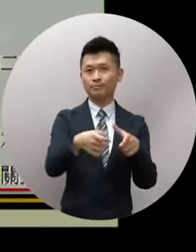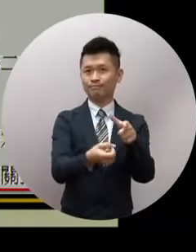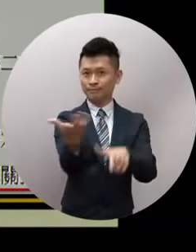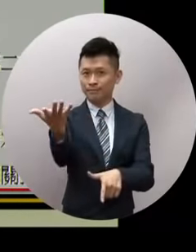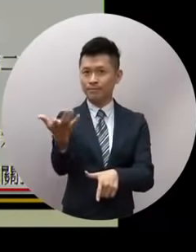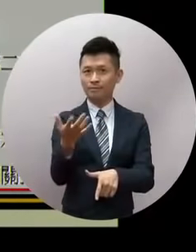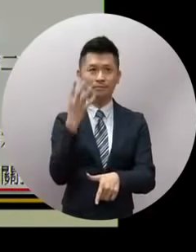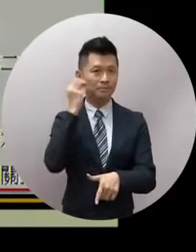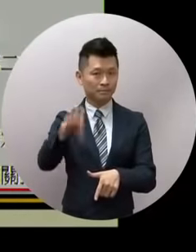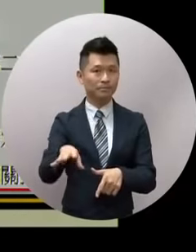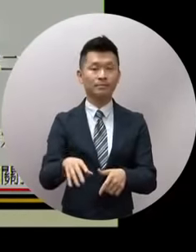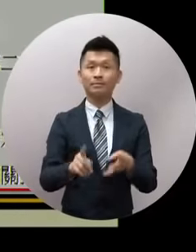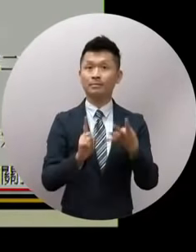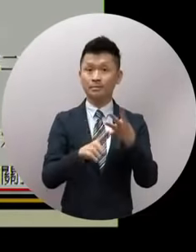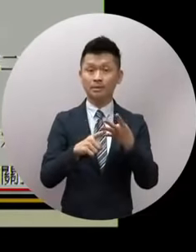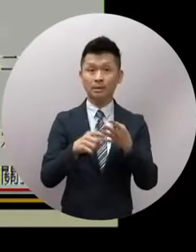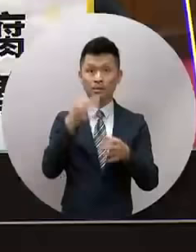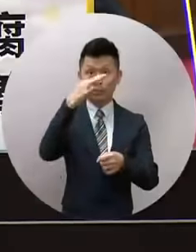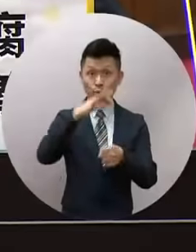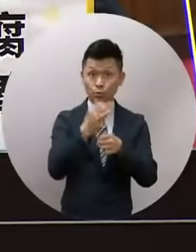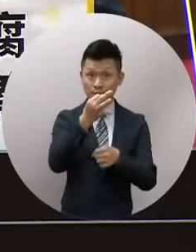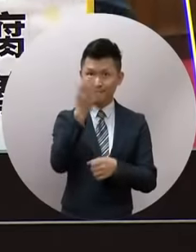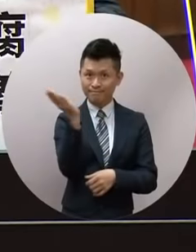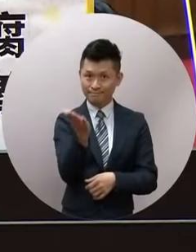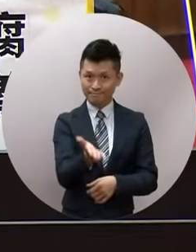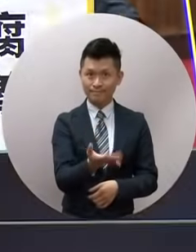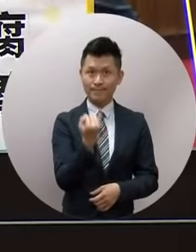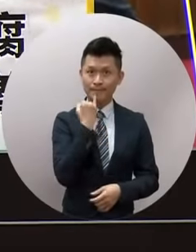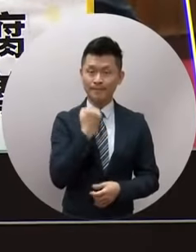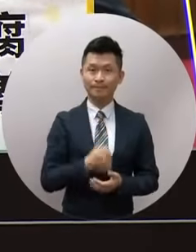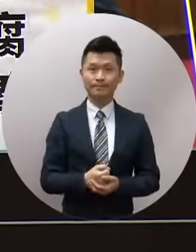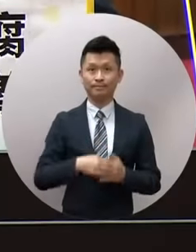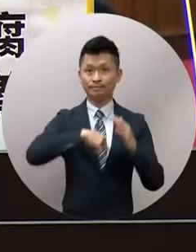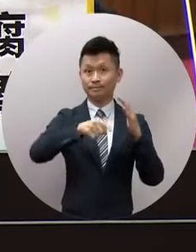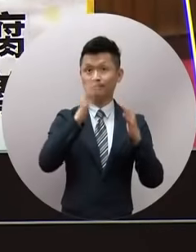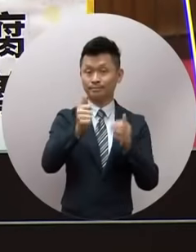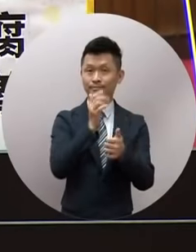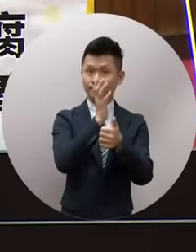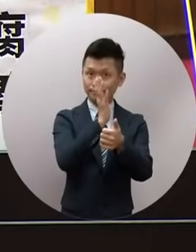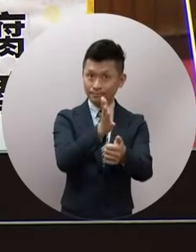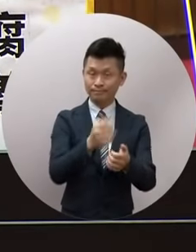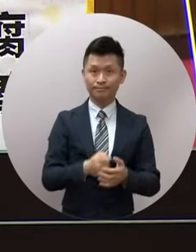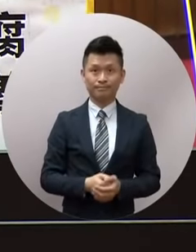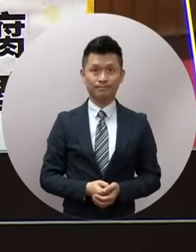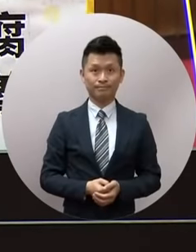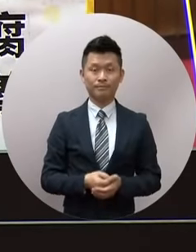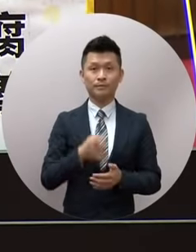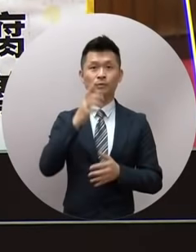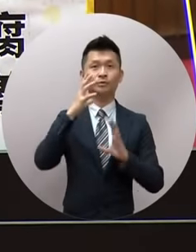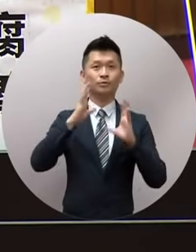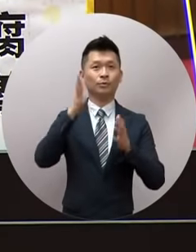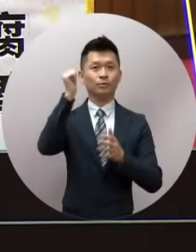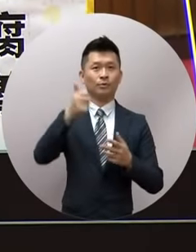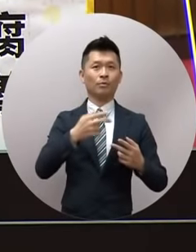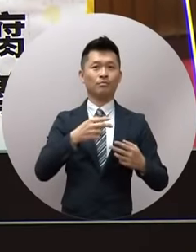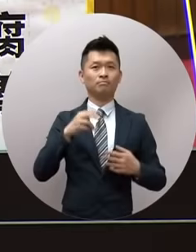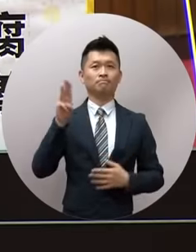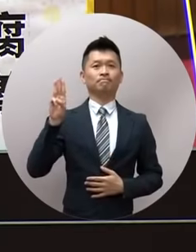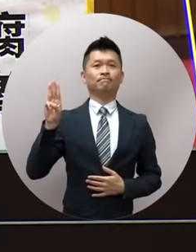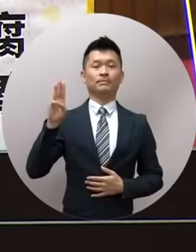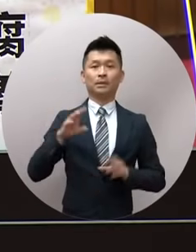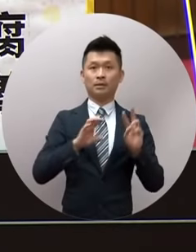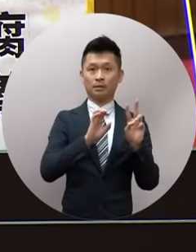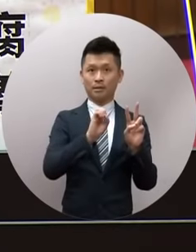第四就是讲减列补助款，啊，我今仔要问院长就是讲针对啦，吼，因为咱总统嘛是一直在宣示讲